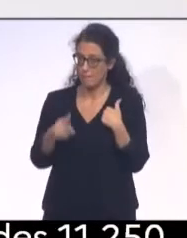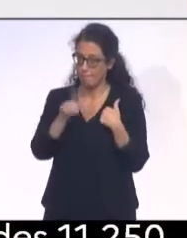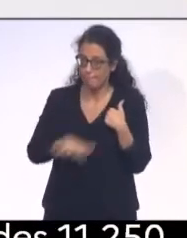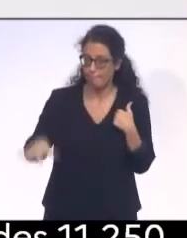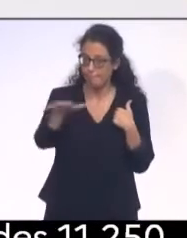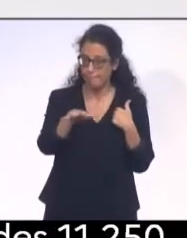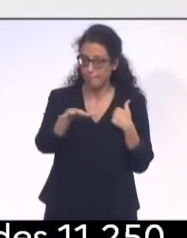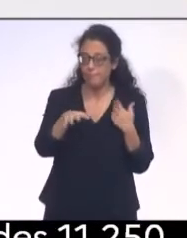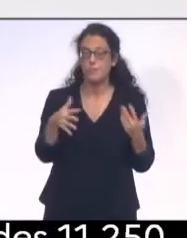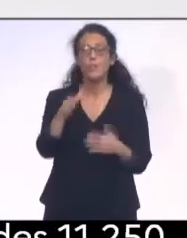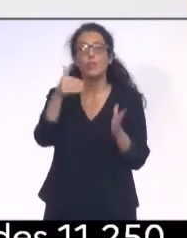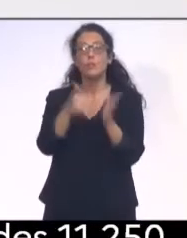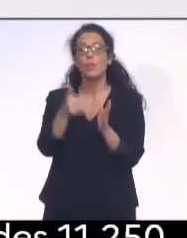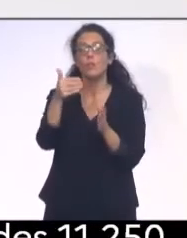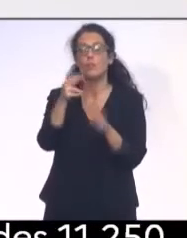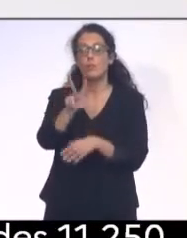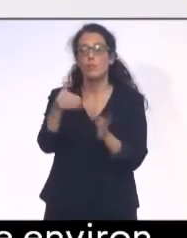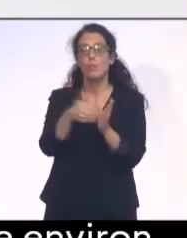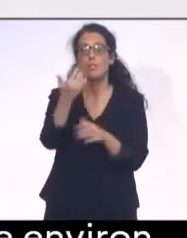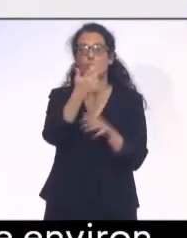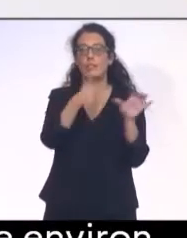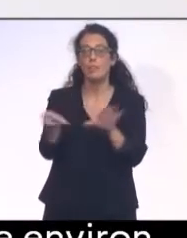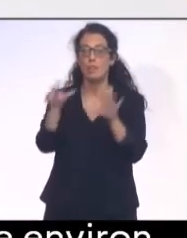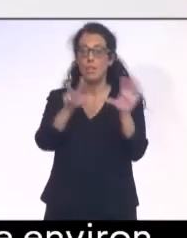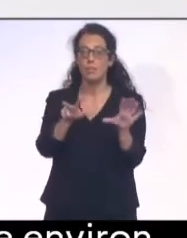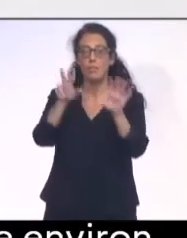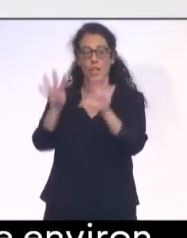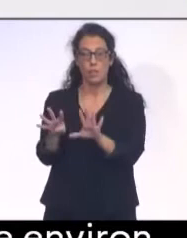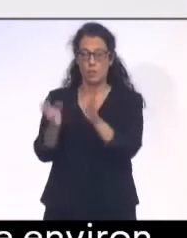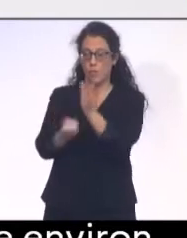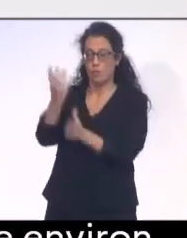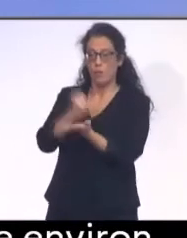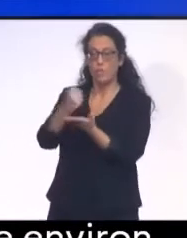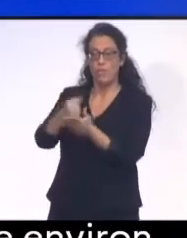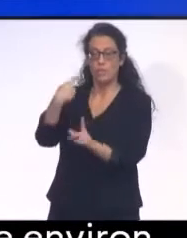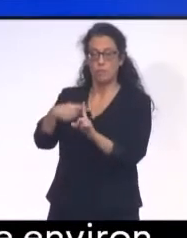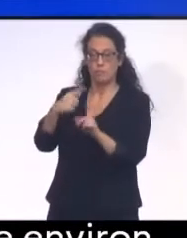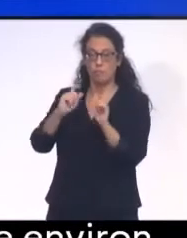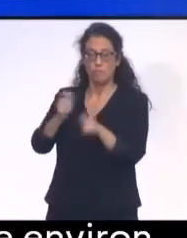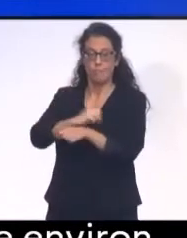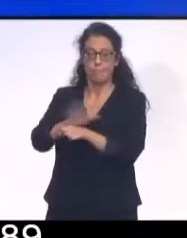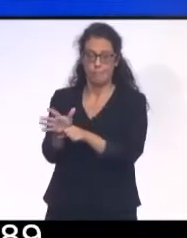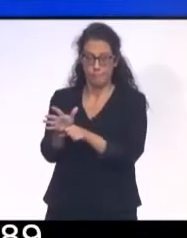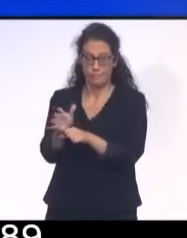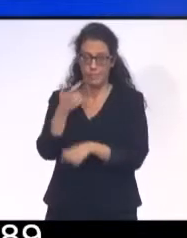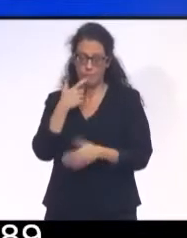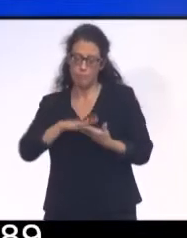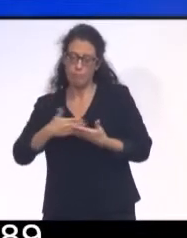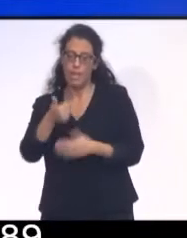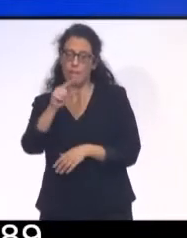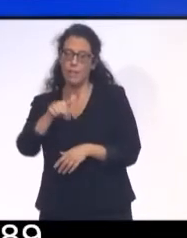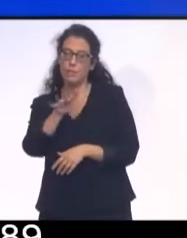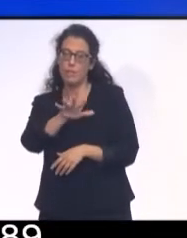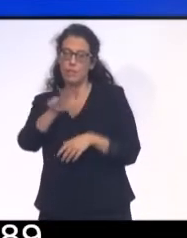3 789 nouveaux cas Covid ont été confirmés dans les établissements, soit à peu près 1,55% des